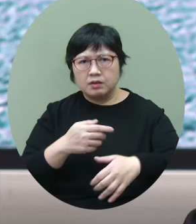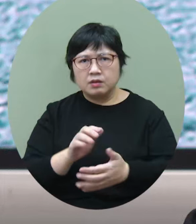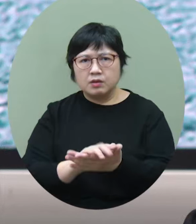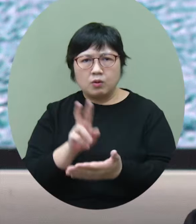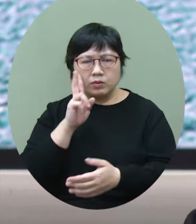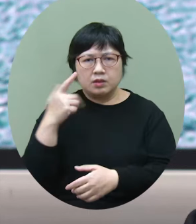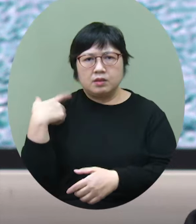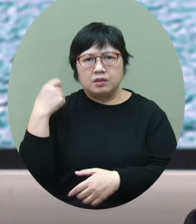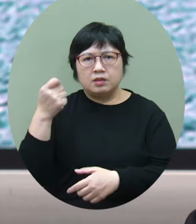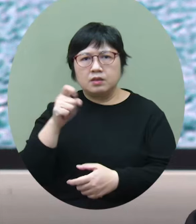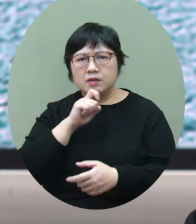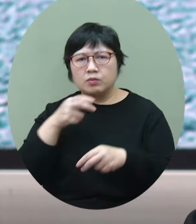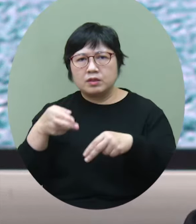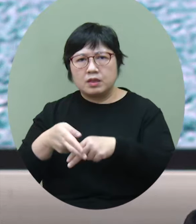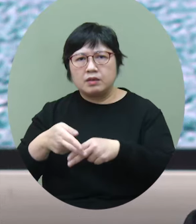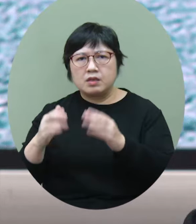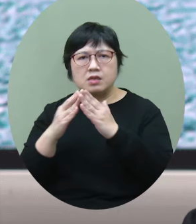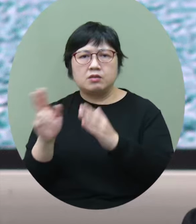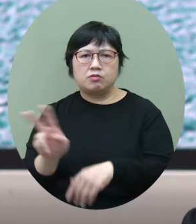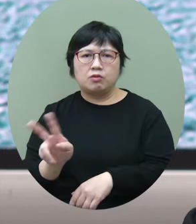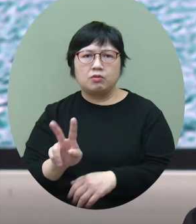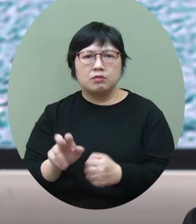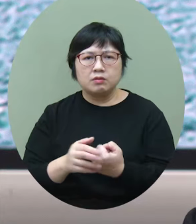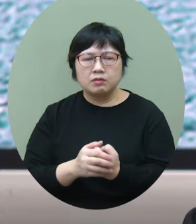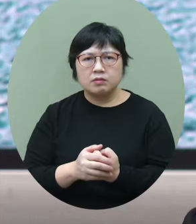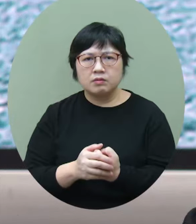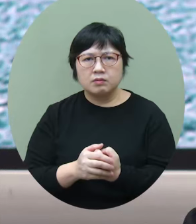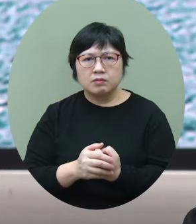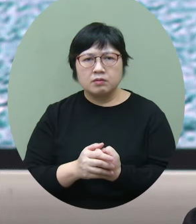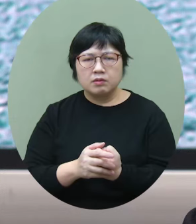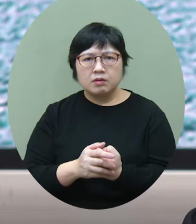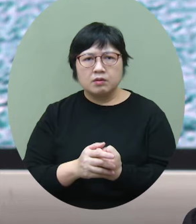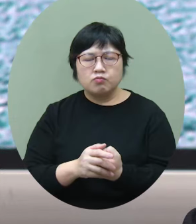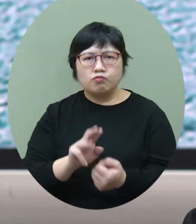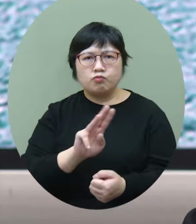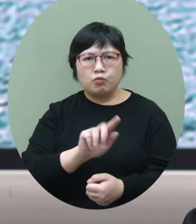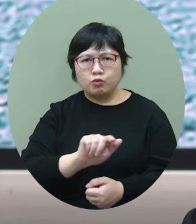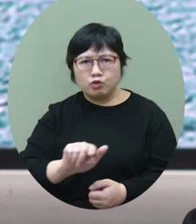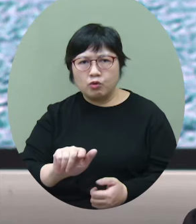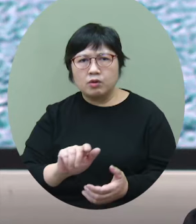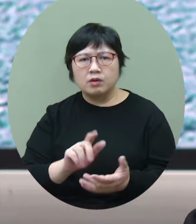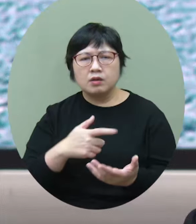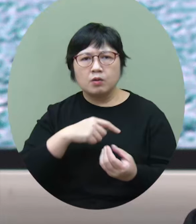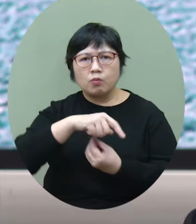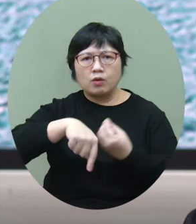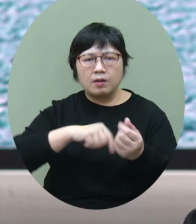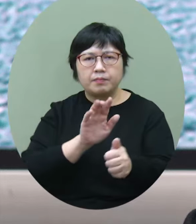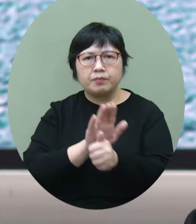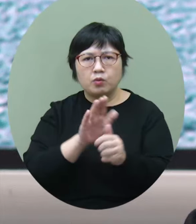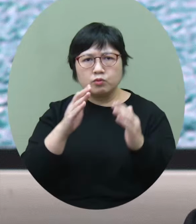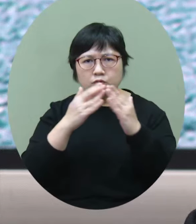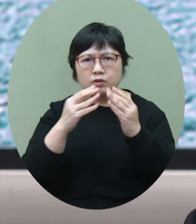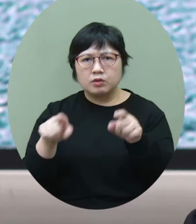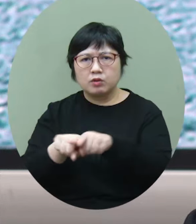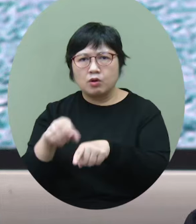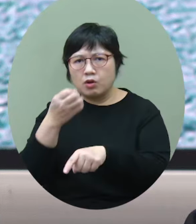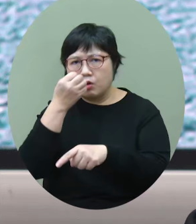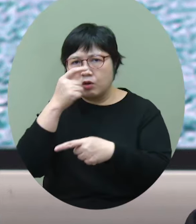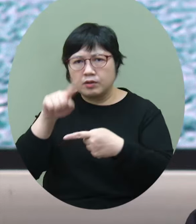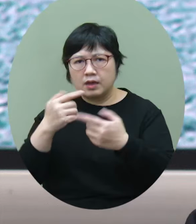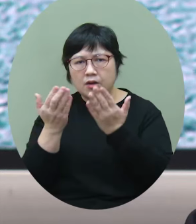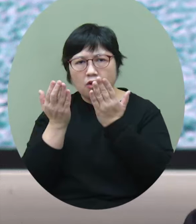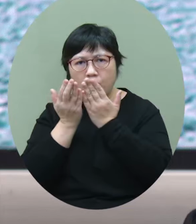之前都有一啲餐廳係咁樣嘅情況啦。至於污水嗰度咧，係環保署嗰邊同港大嗰邊啦嚇，